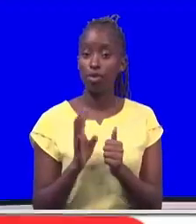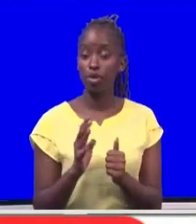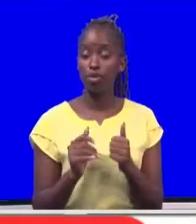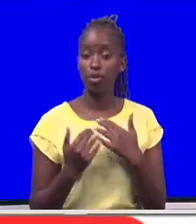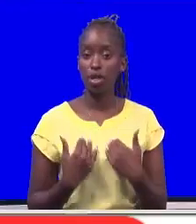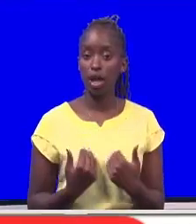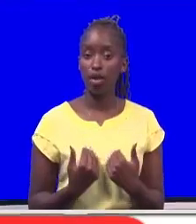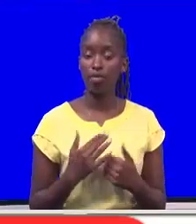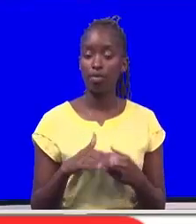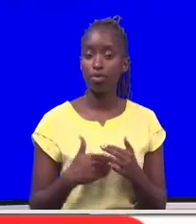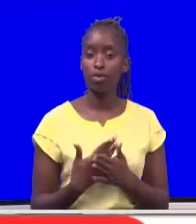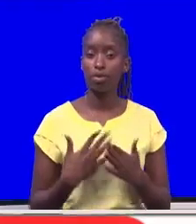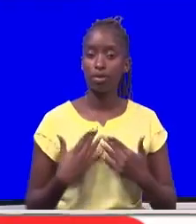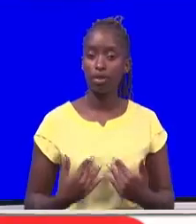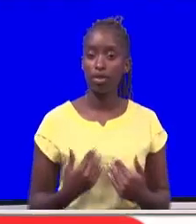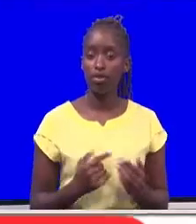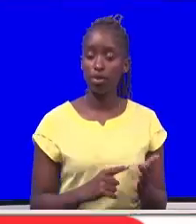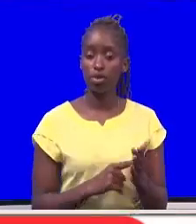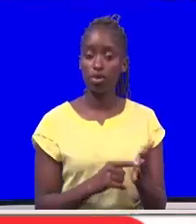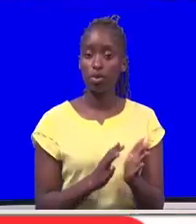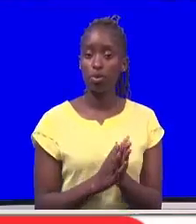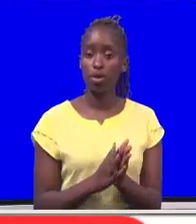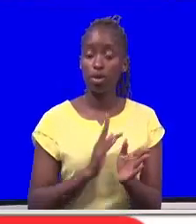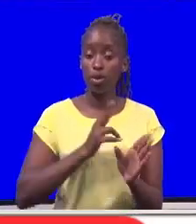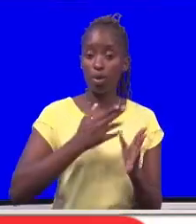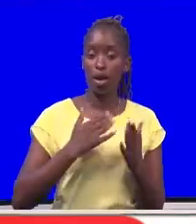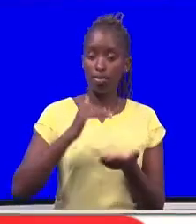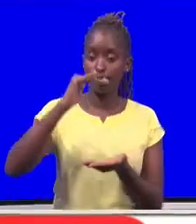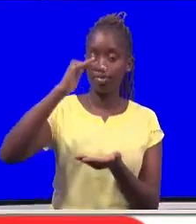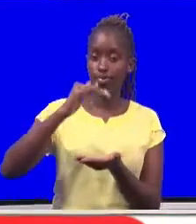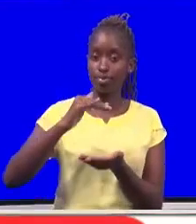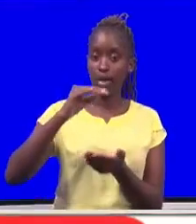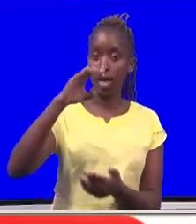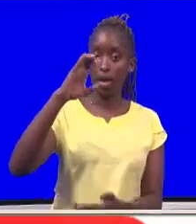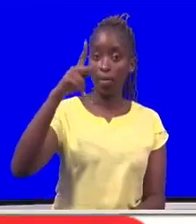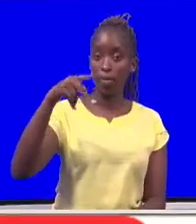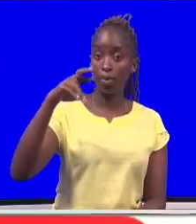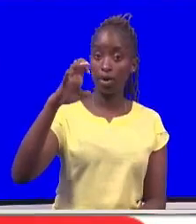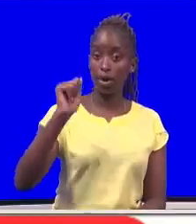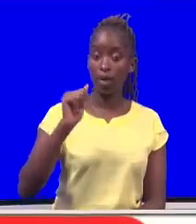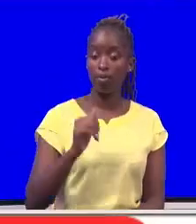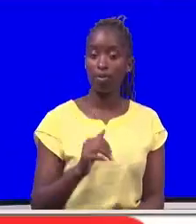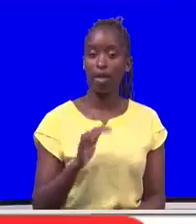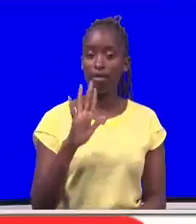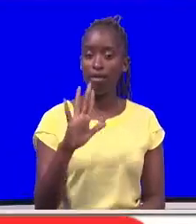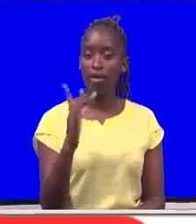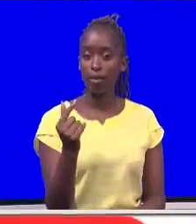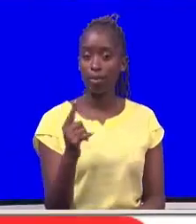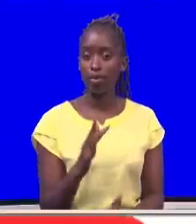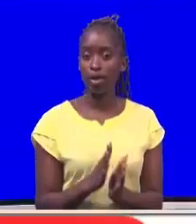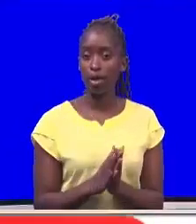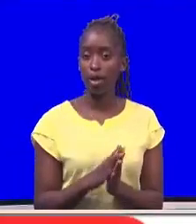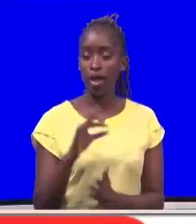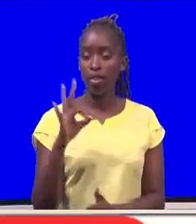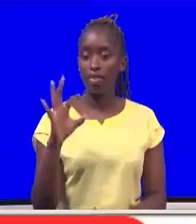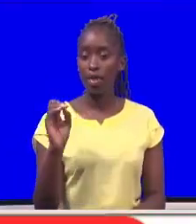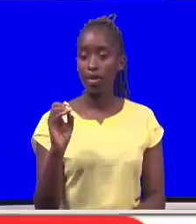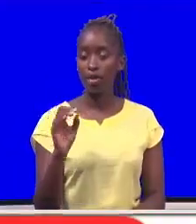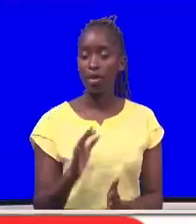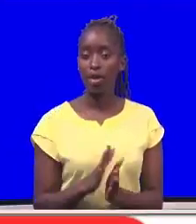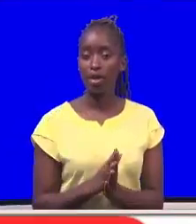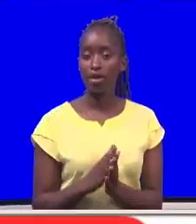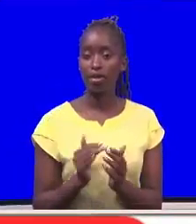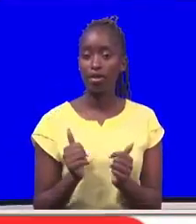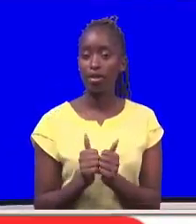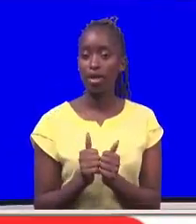ya kudhibiti nishati na mafuta ilipunguza gharama za bidhaa za mafuta kwa shilingi 5 senti 30, shilingi 10 na